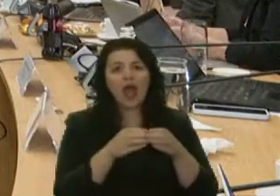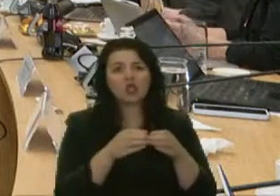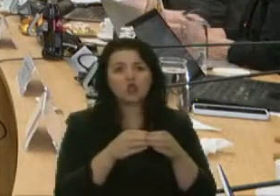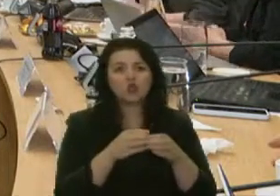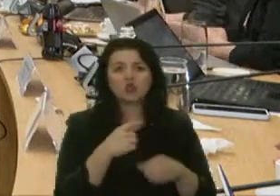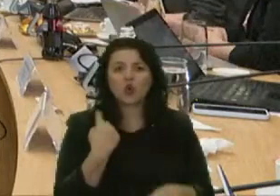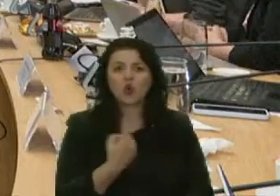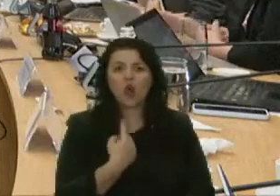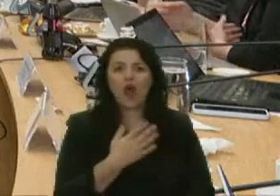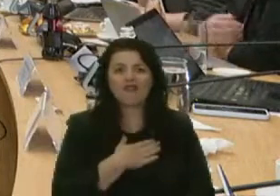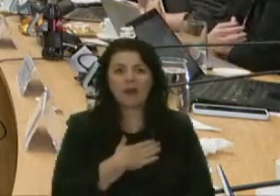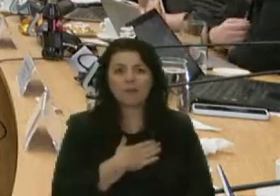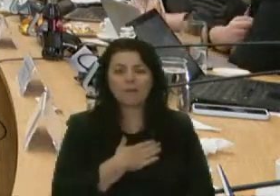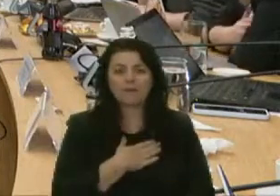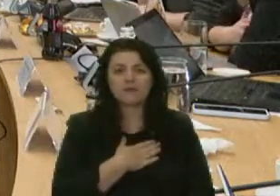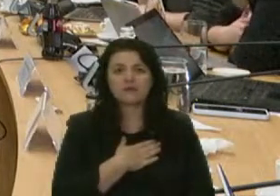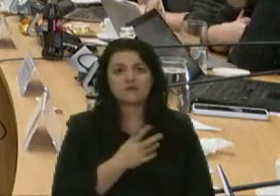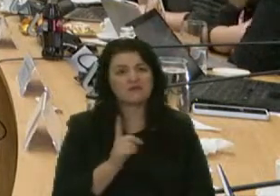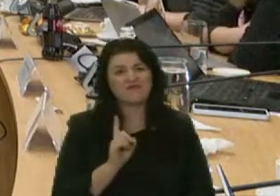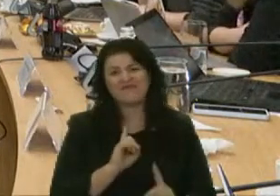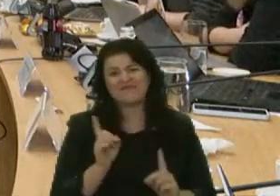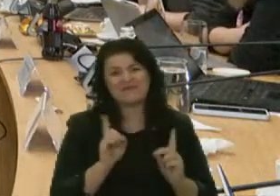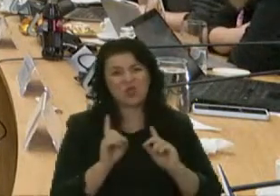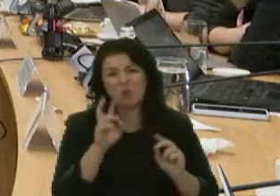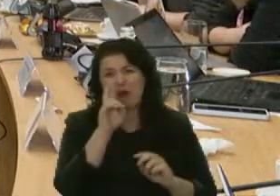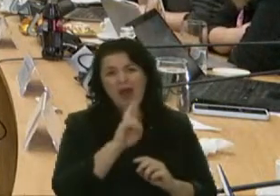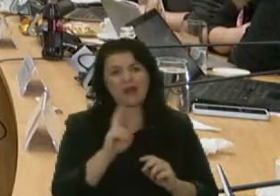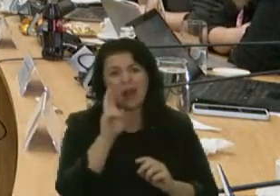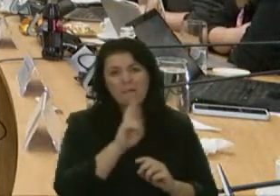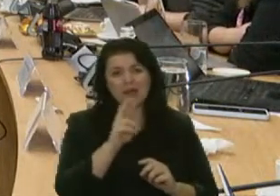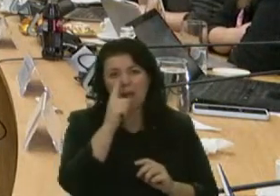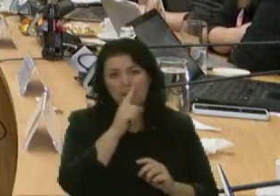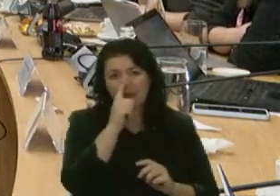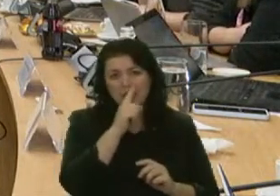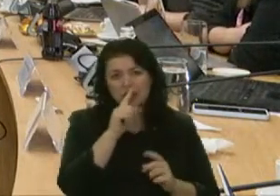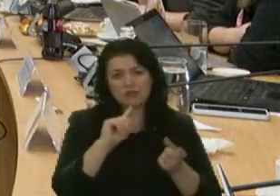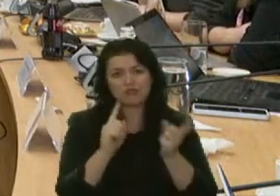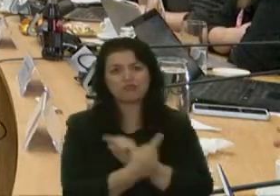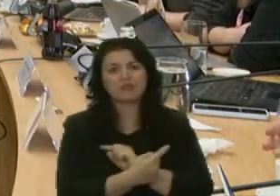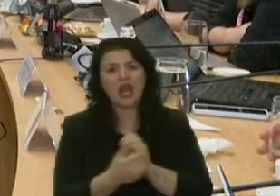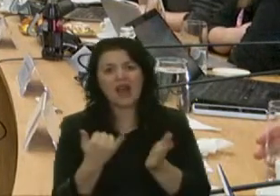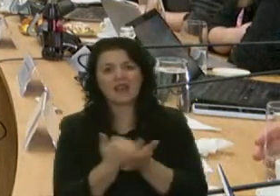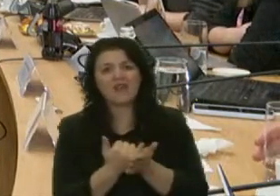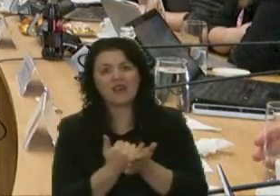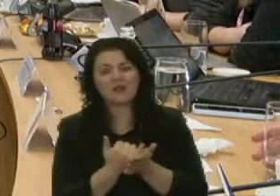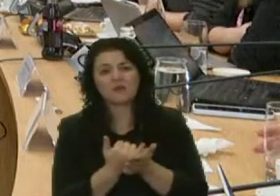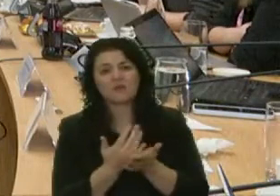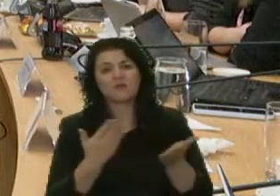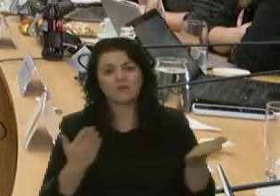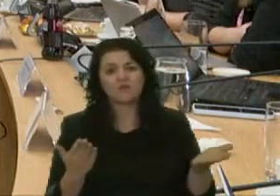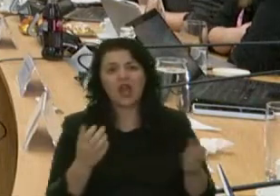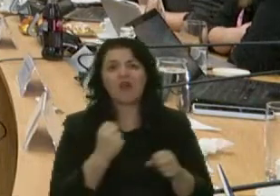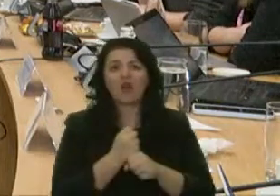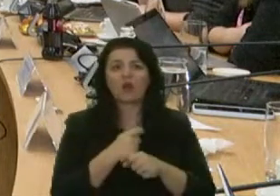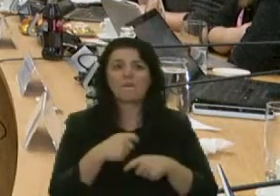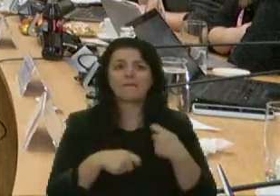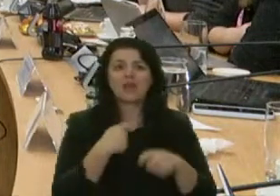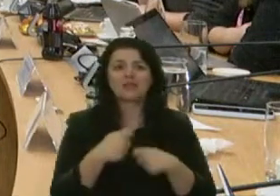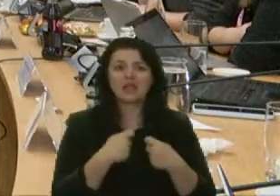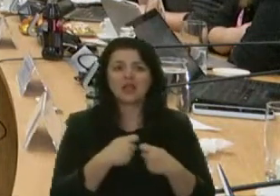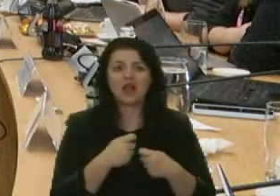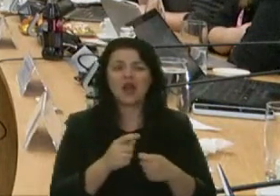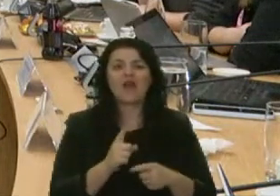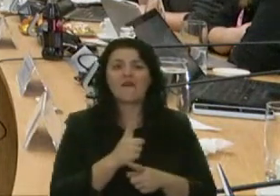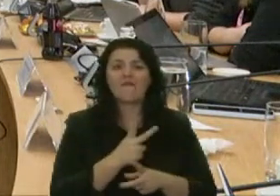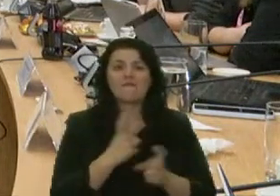pe care l avem Deci aș vrea să nu mai Repetați minciuni care să devină adevăr așa cum încearcă unii pe bună dreptate făcându și ei meseria în dezinformarea Asta